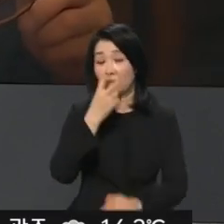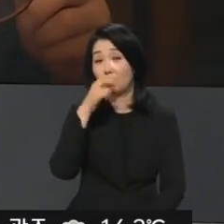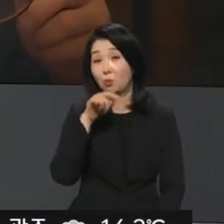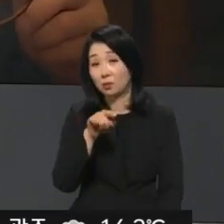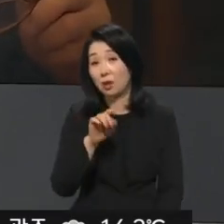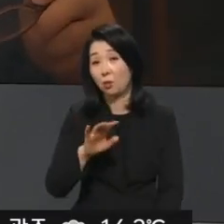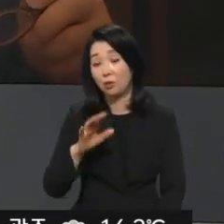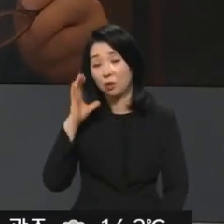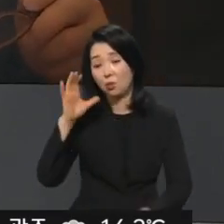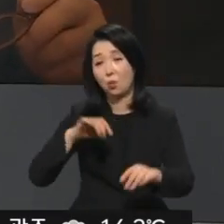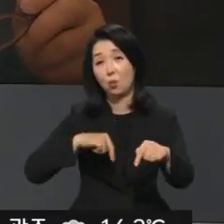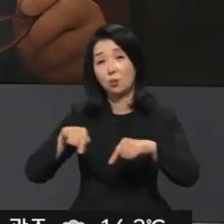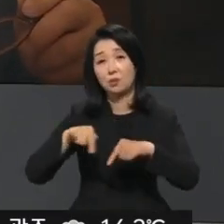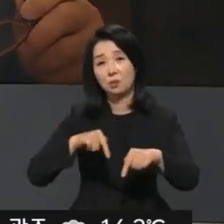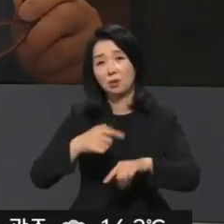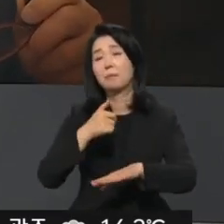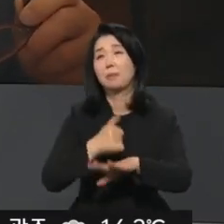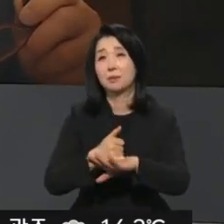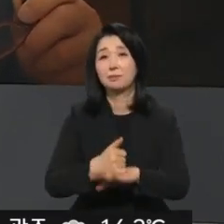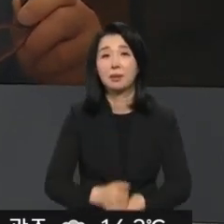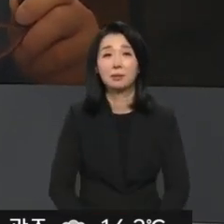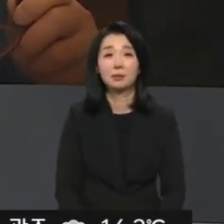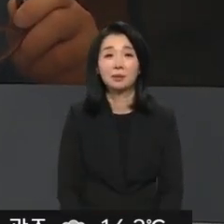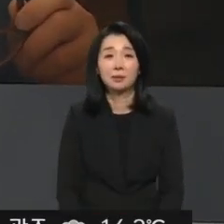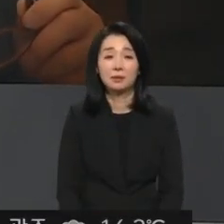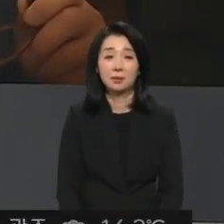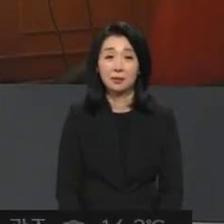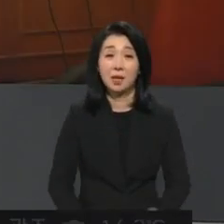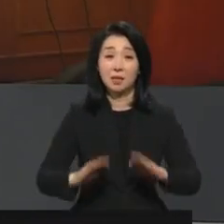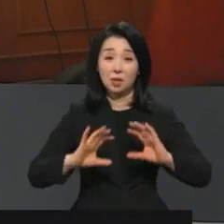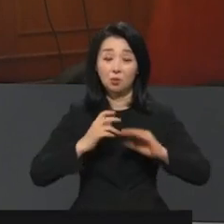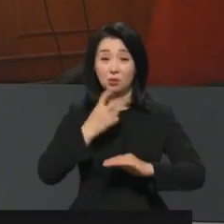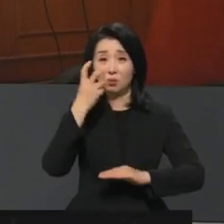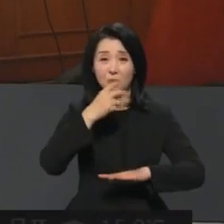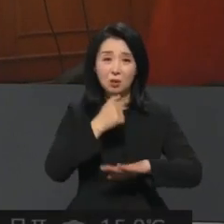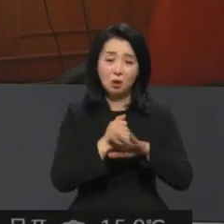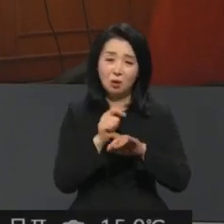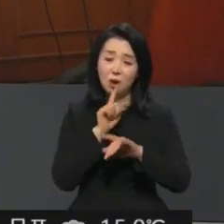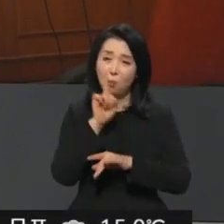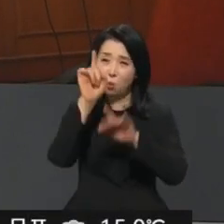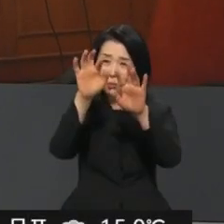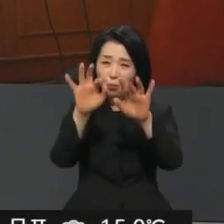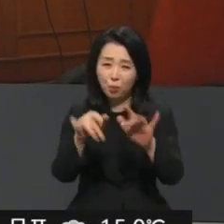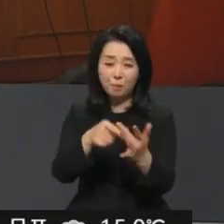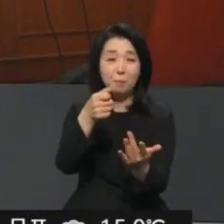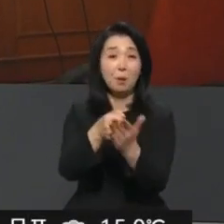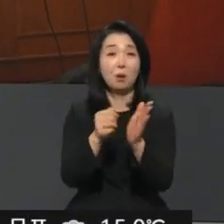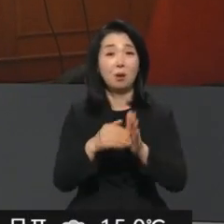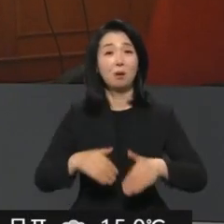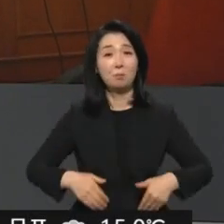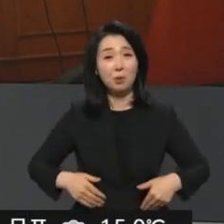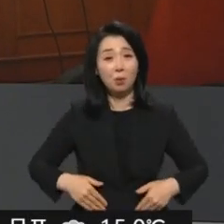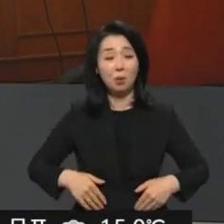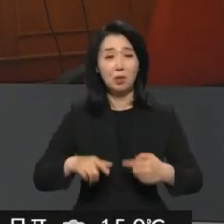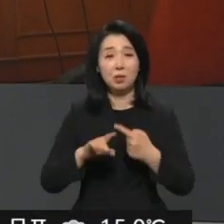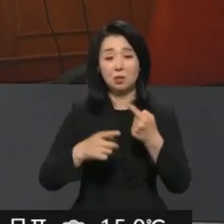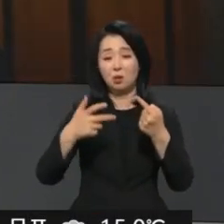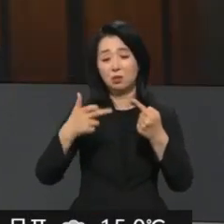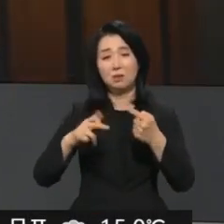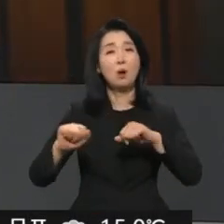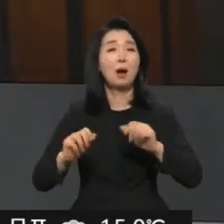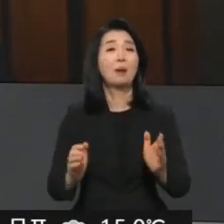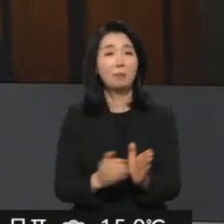오늘 공청회가 사실상 마지막입니다 이제 국정조사 결과 보고서를 작성해 채택하고 17일 활동을